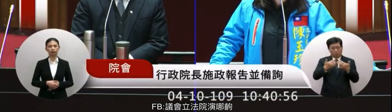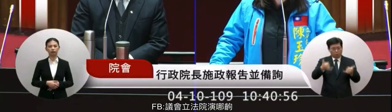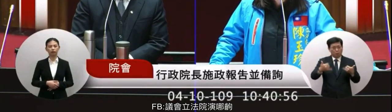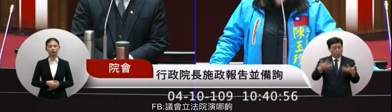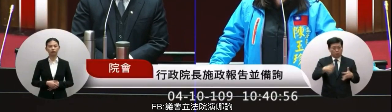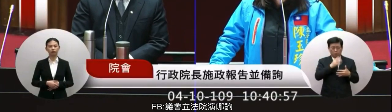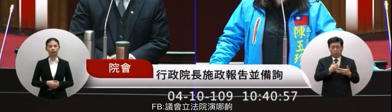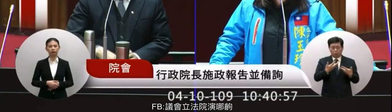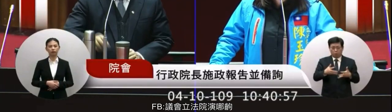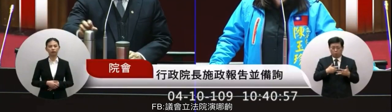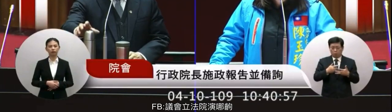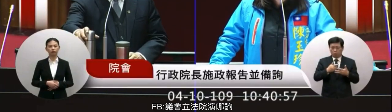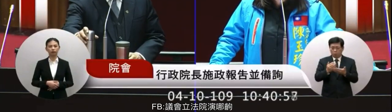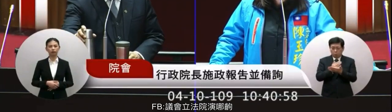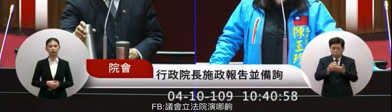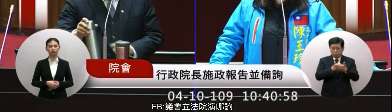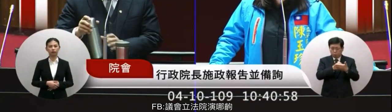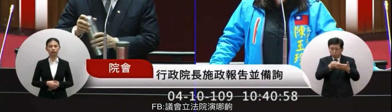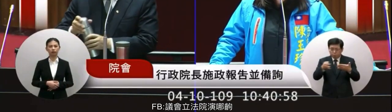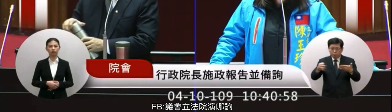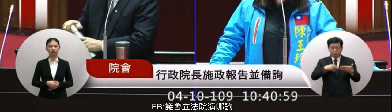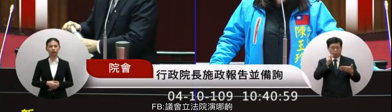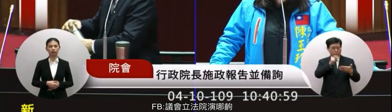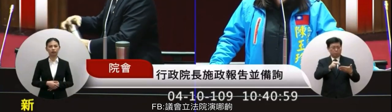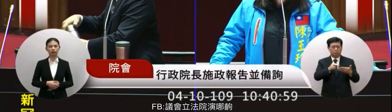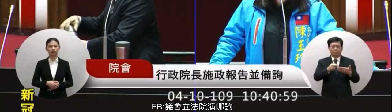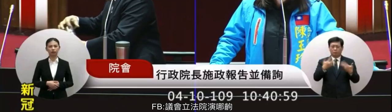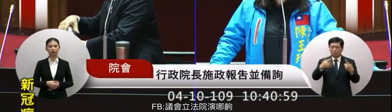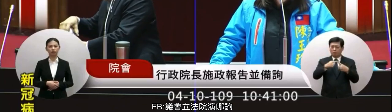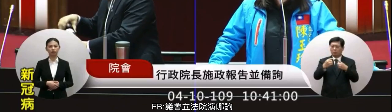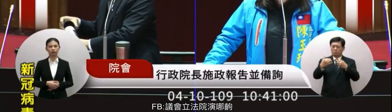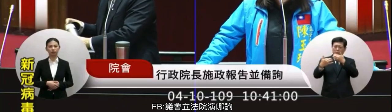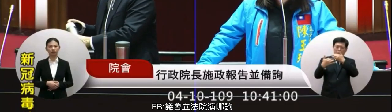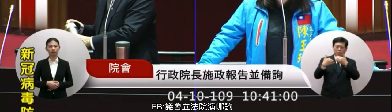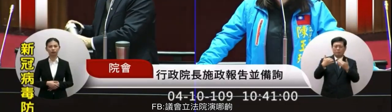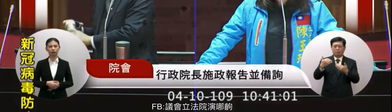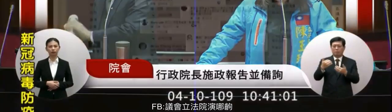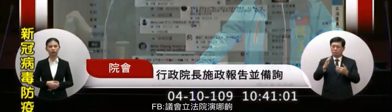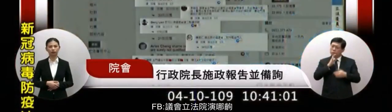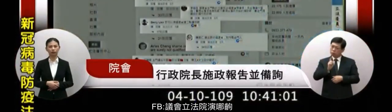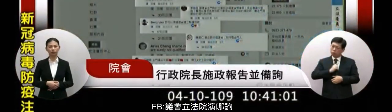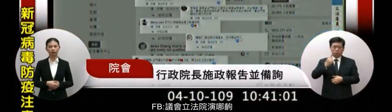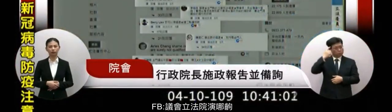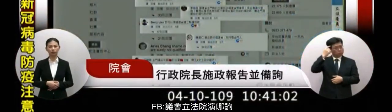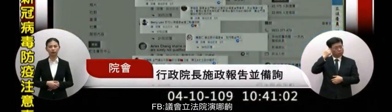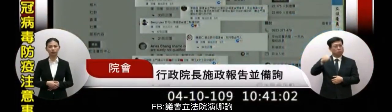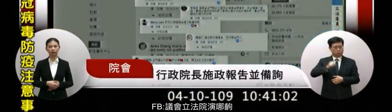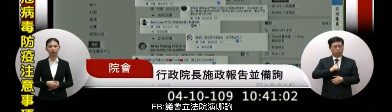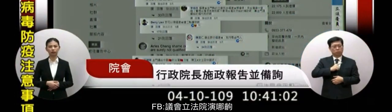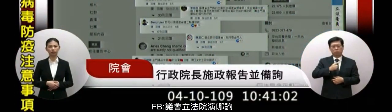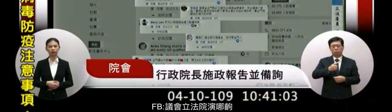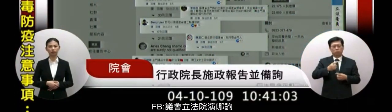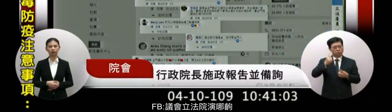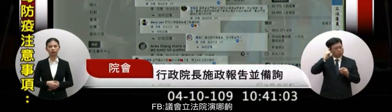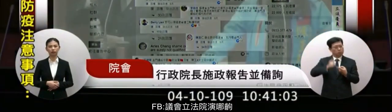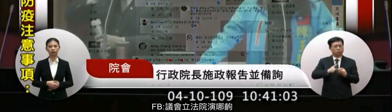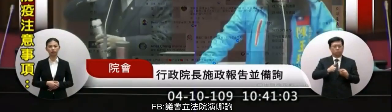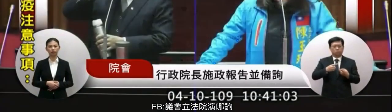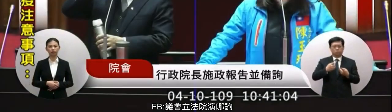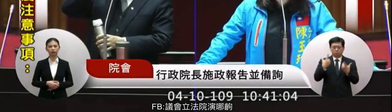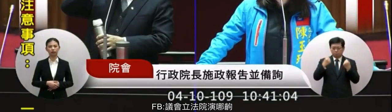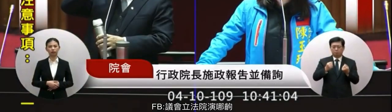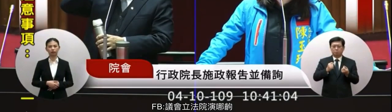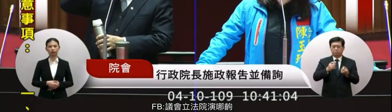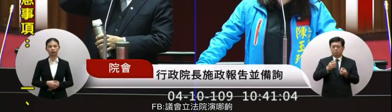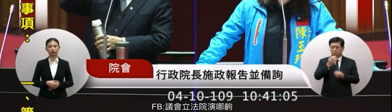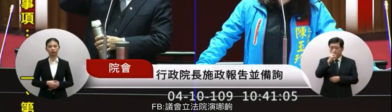这个留言哈，啊，我仔细读了一下，我虽然遭受一些批评，但是我心里觉得，我的底气十足了，我讲的是正确